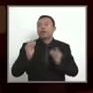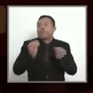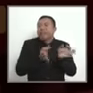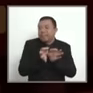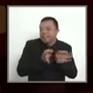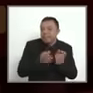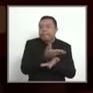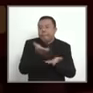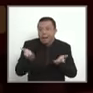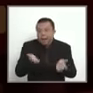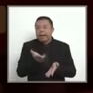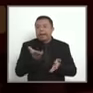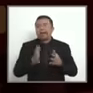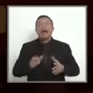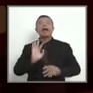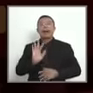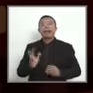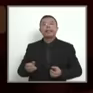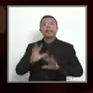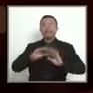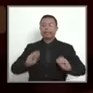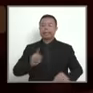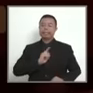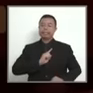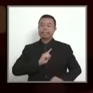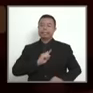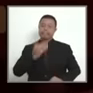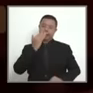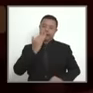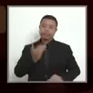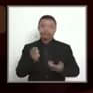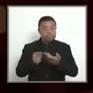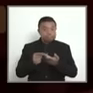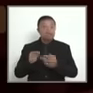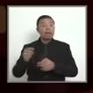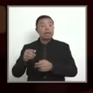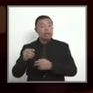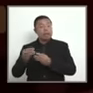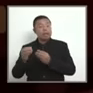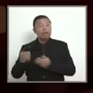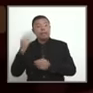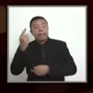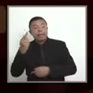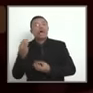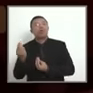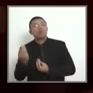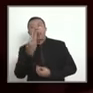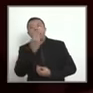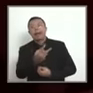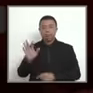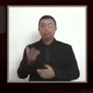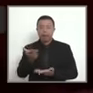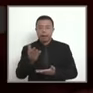satu kali mengikuti persidangannya dan saya baca berkasnya ini adalah bagi kami adalah puncak ee intimidasi itu